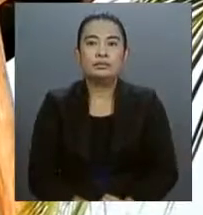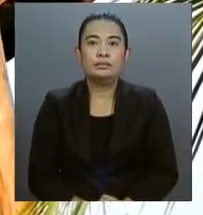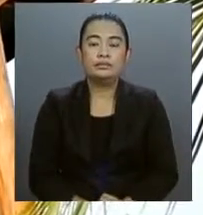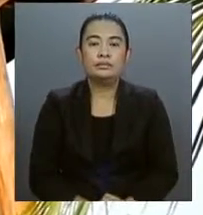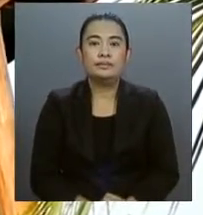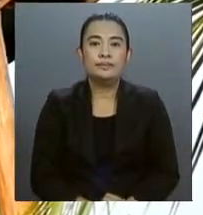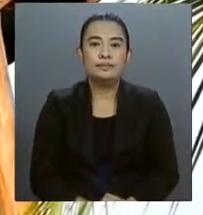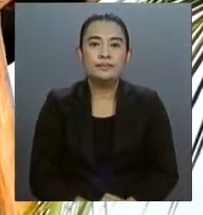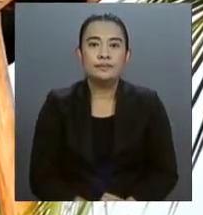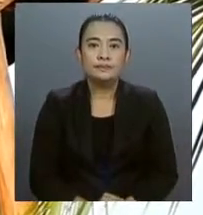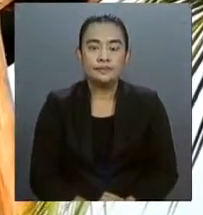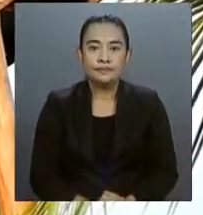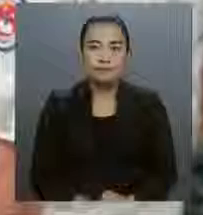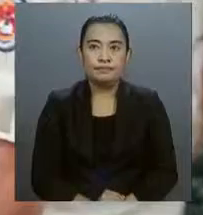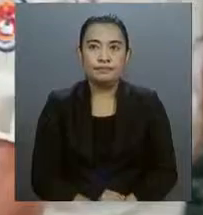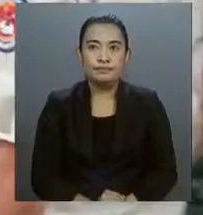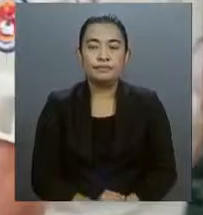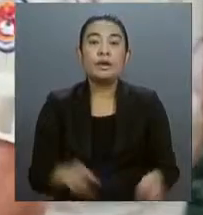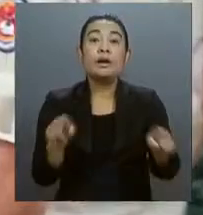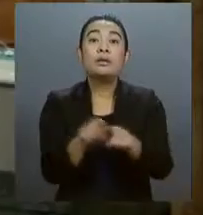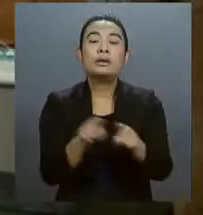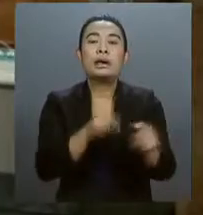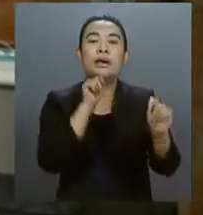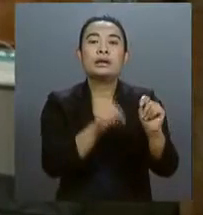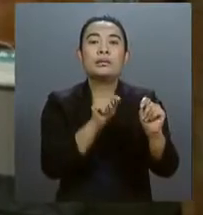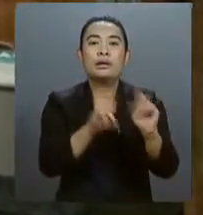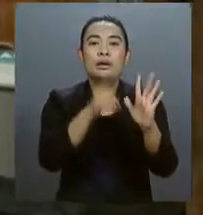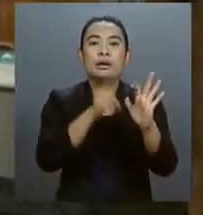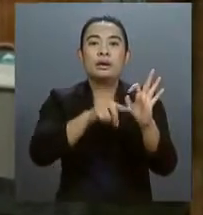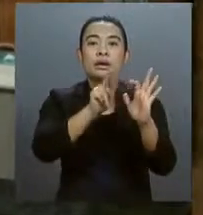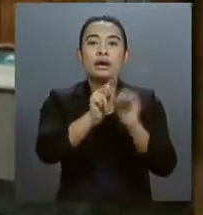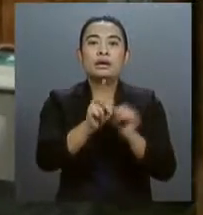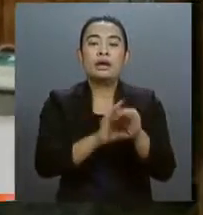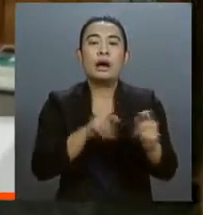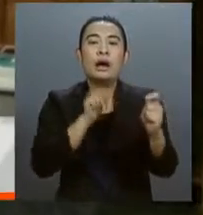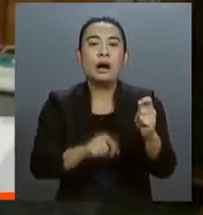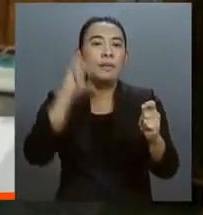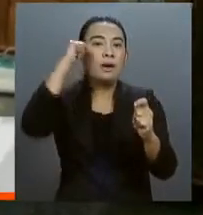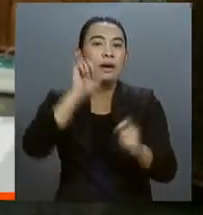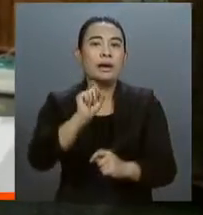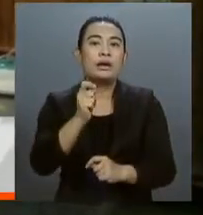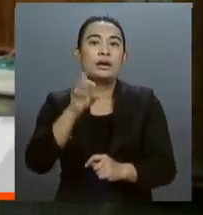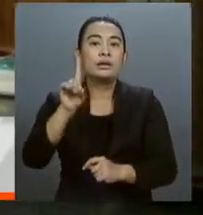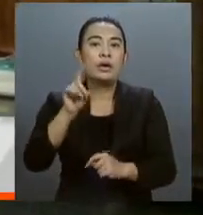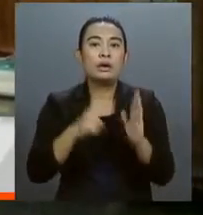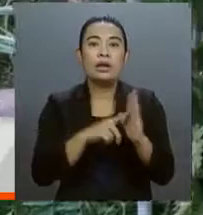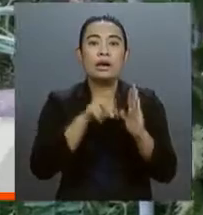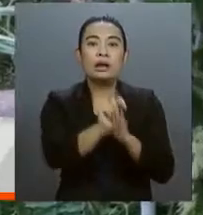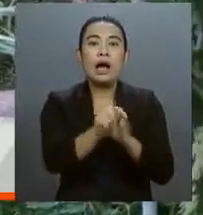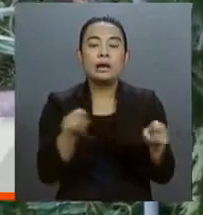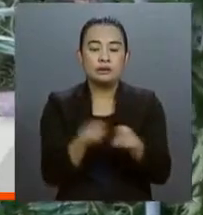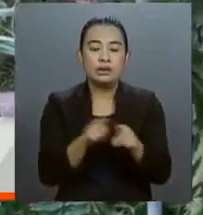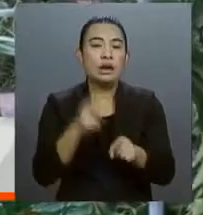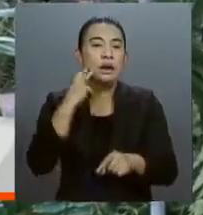ที่ไม่ต่างไปจากที่ตำบลด่านแม่ละเมาอำเภอแม่สอจังหวัดตากค่ะเกิดพายุลูกเห็บพัดถล่มหมู่บ้าน